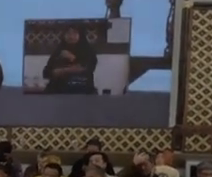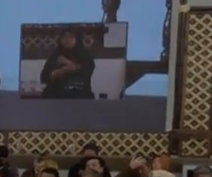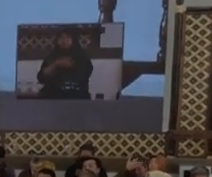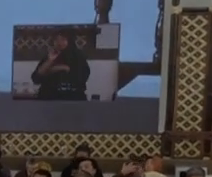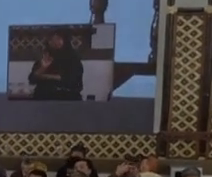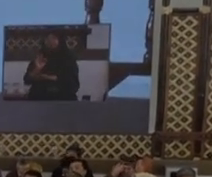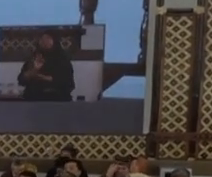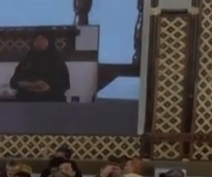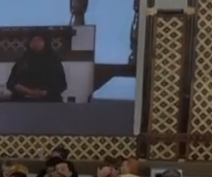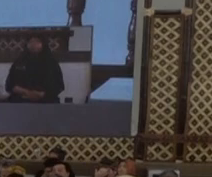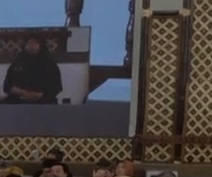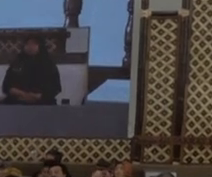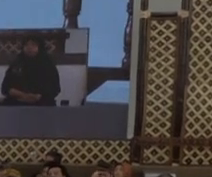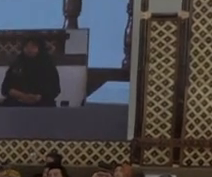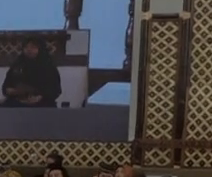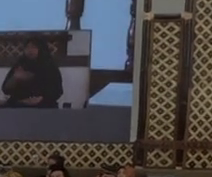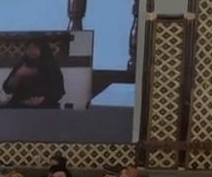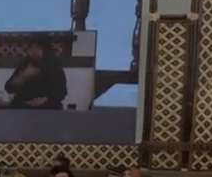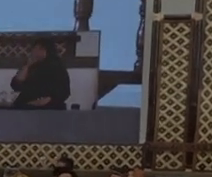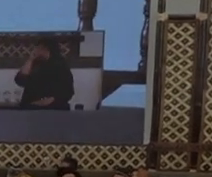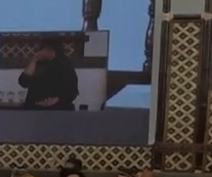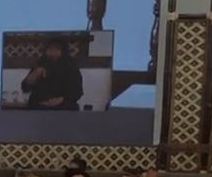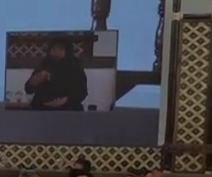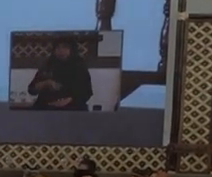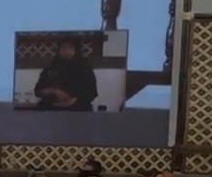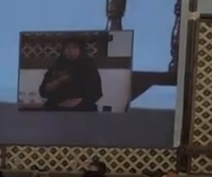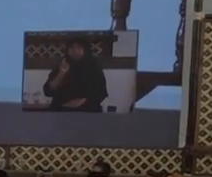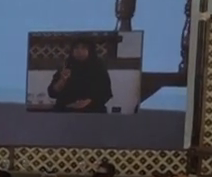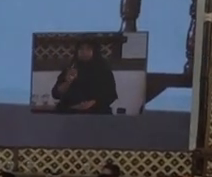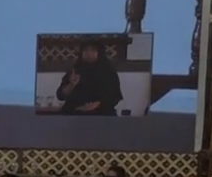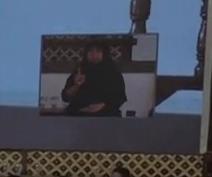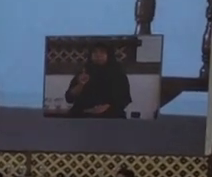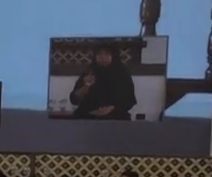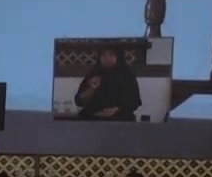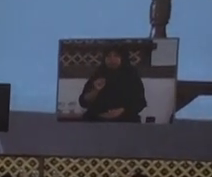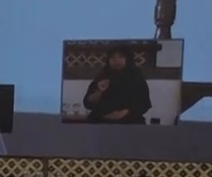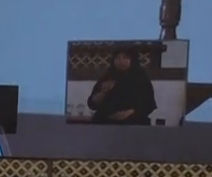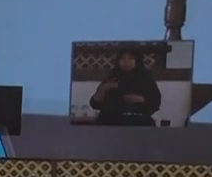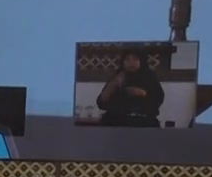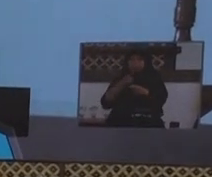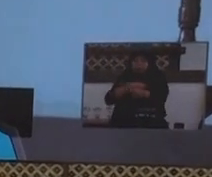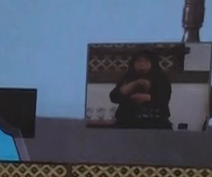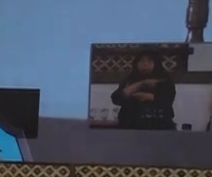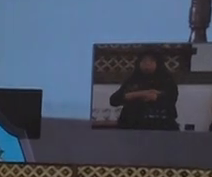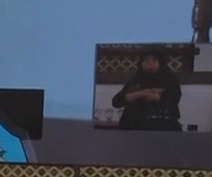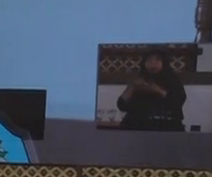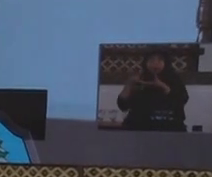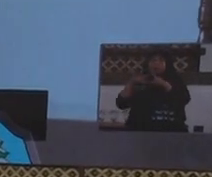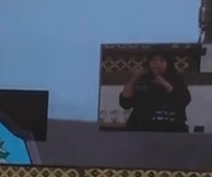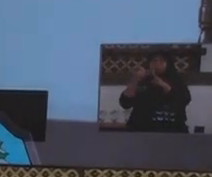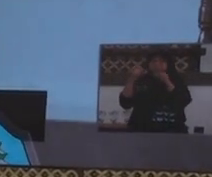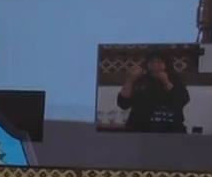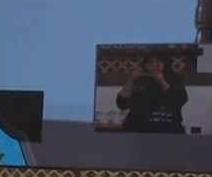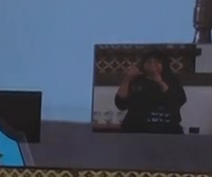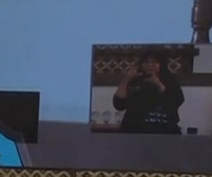cukup saya lupa Predator Presiden tapi saat itu beliau sampaikan kemampuan APBN negara ini Paling banter hanya 15 persen